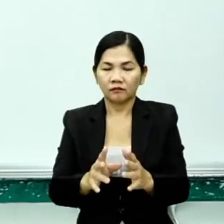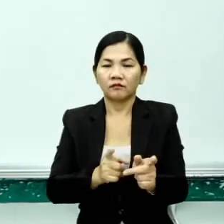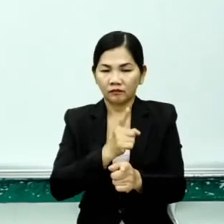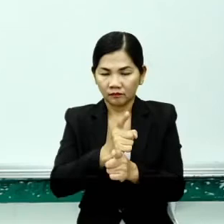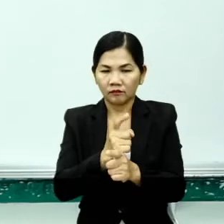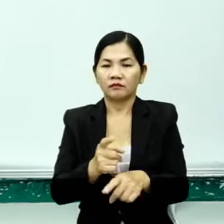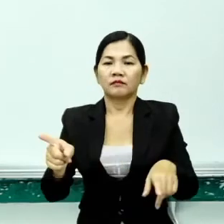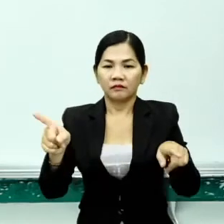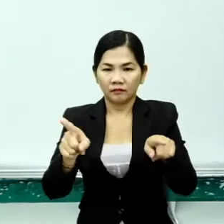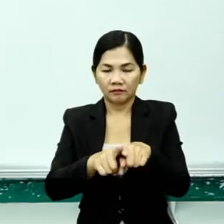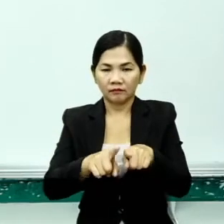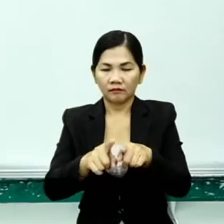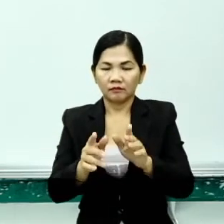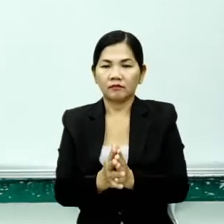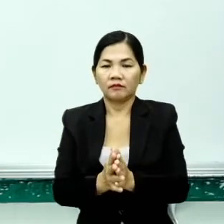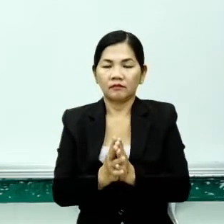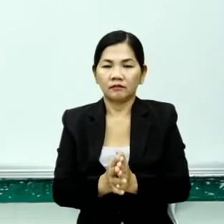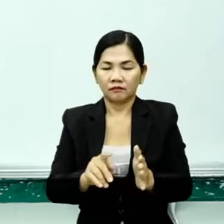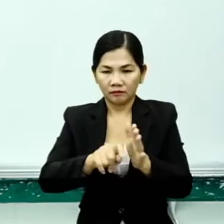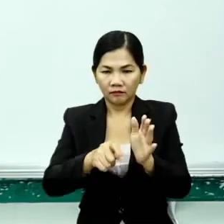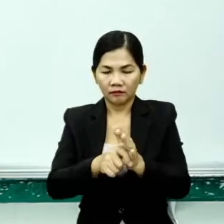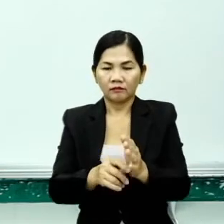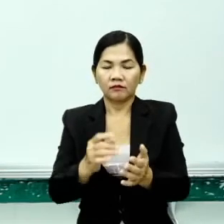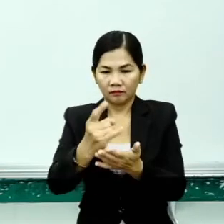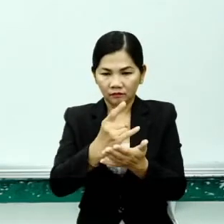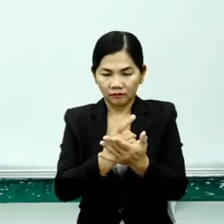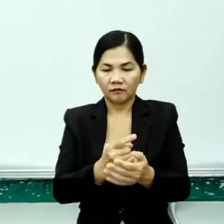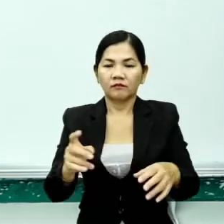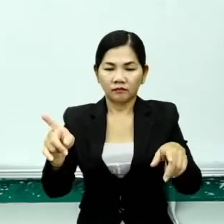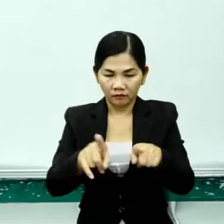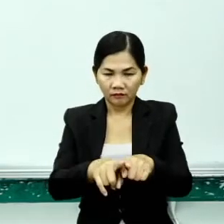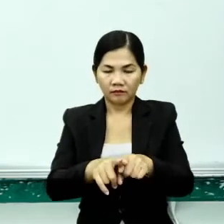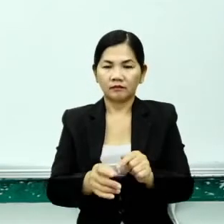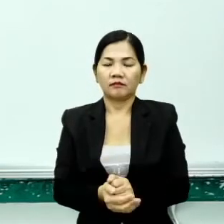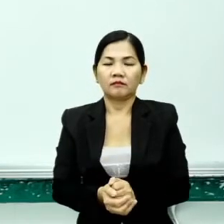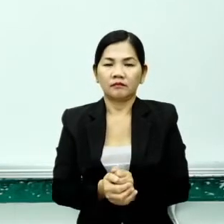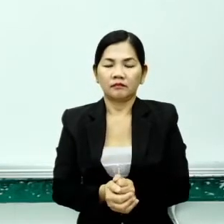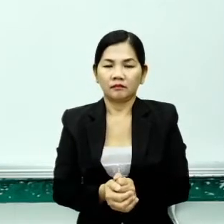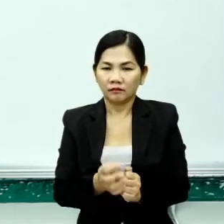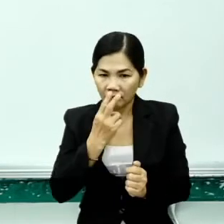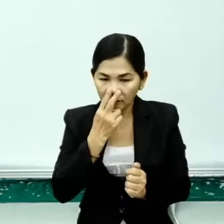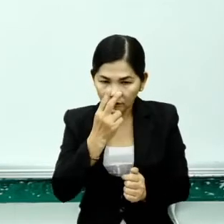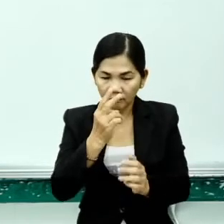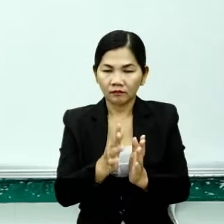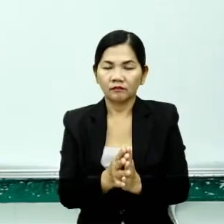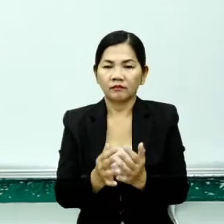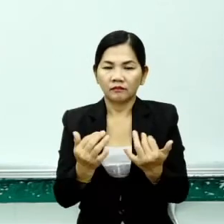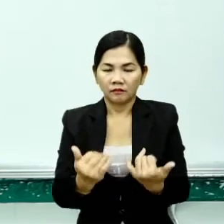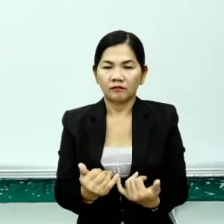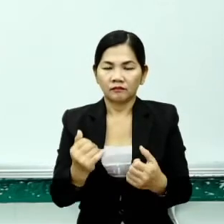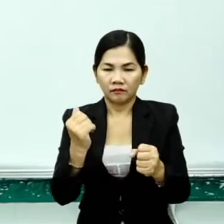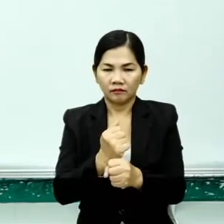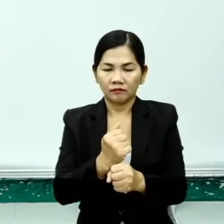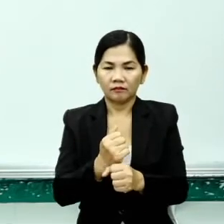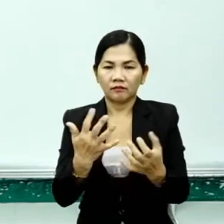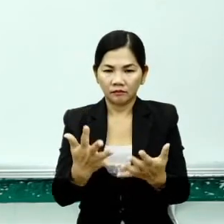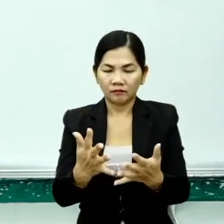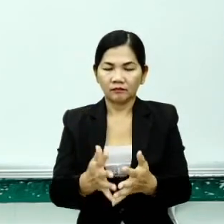ta đôi nắng cha khlâm xa cha mê riến rồi bà dưỡng đá được tiền chẳng con chăm thưa cặp tiền tuột tặng ạc nè